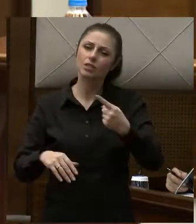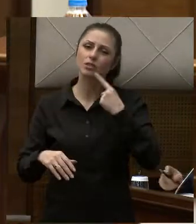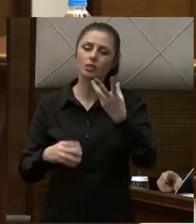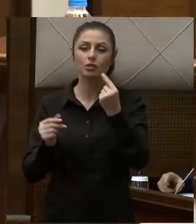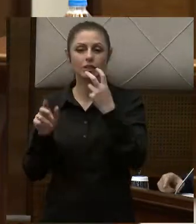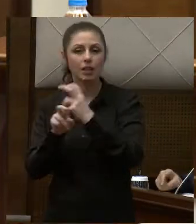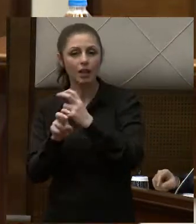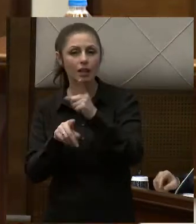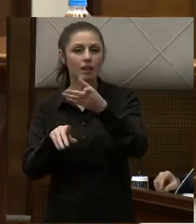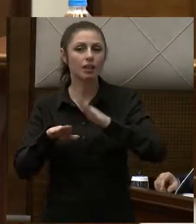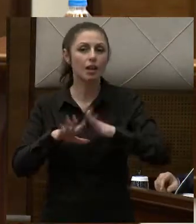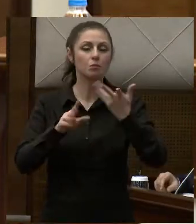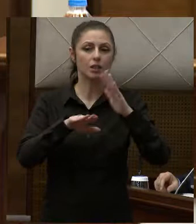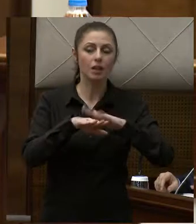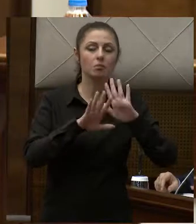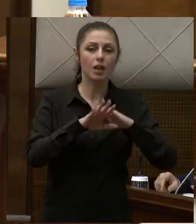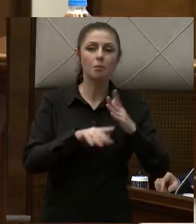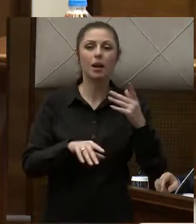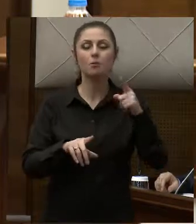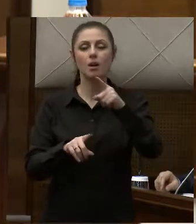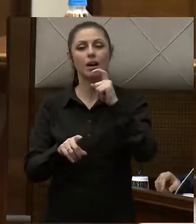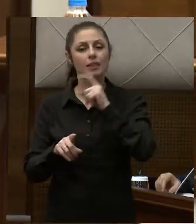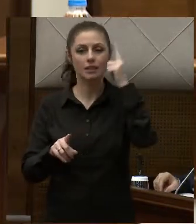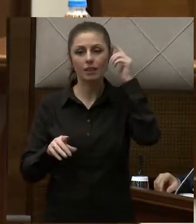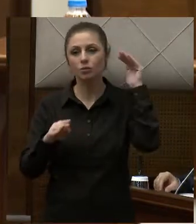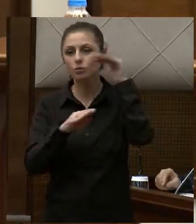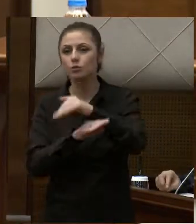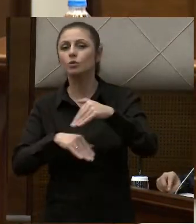diyorum. Aynı hatalara bir daha düşmemeyi diliyorum.